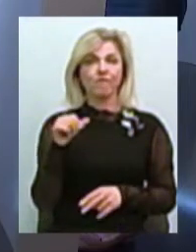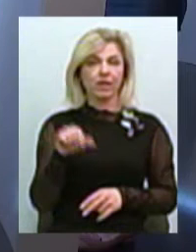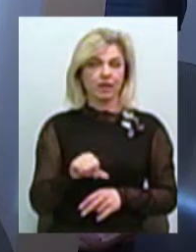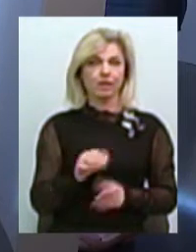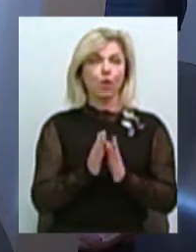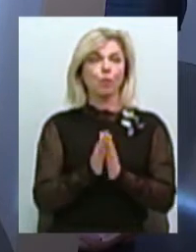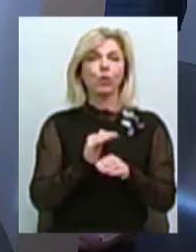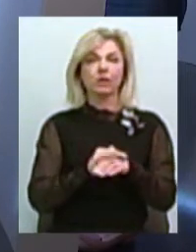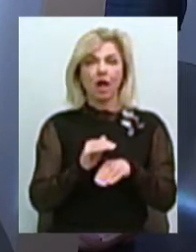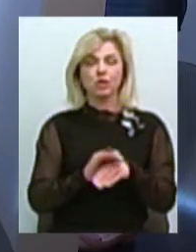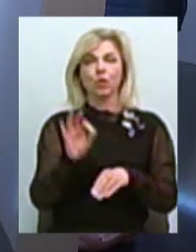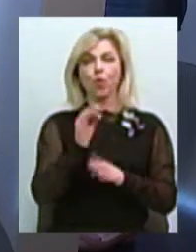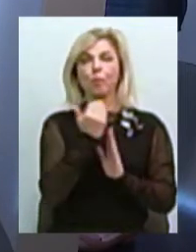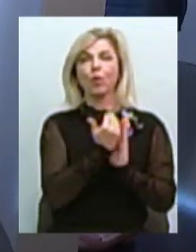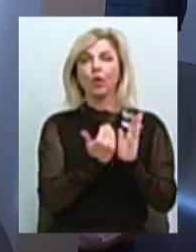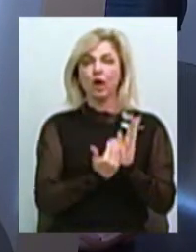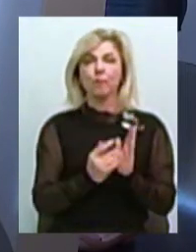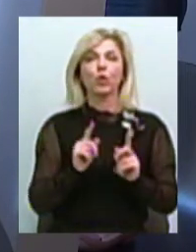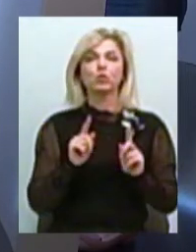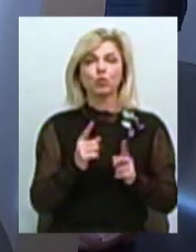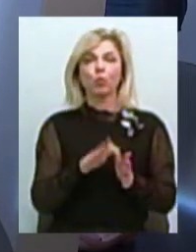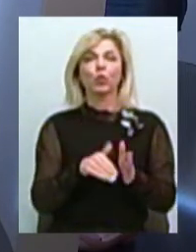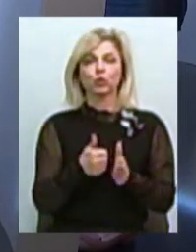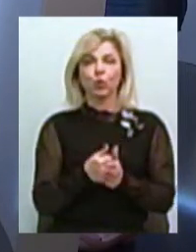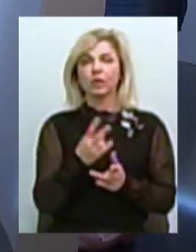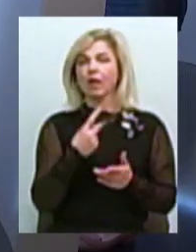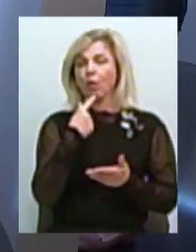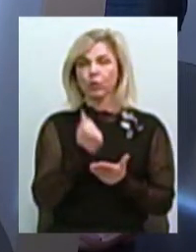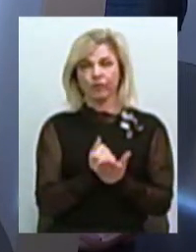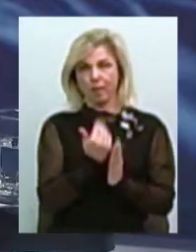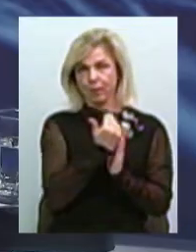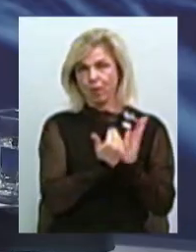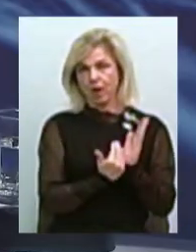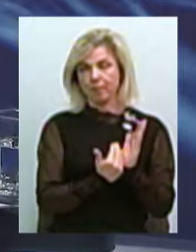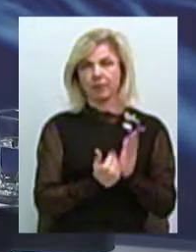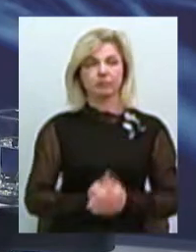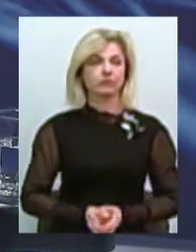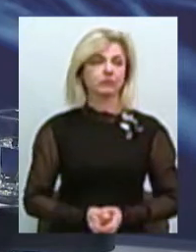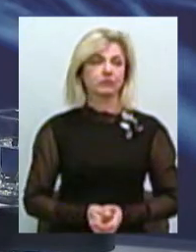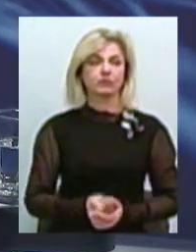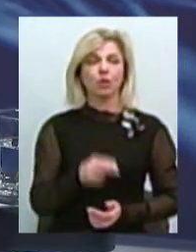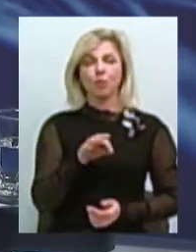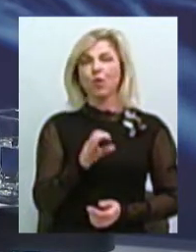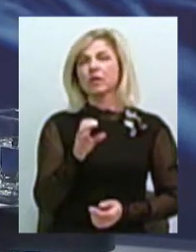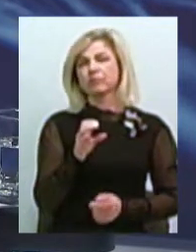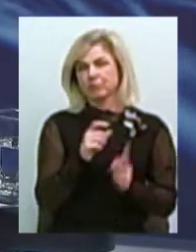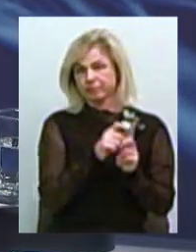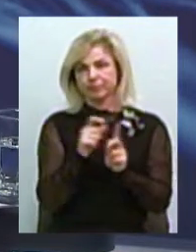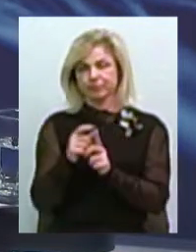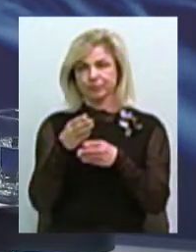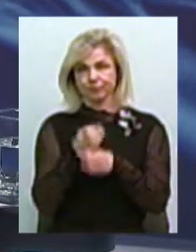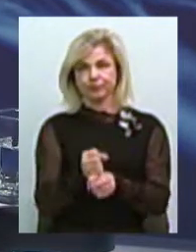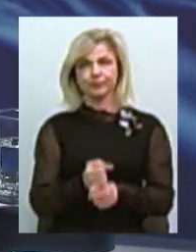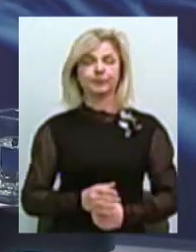Будь ласка, щодо програми. Чому досі не прийнята програма? Друзі, по декілька слів.